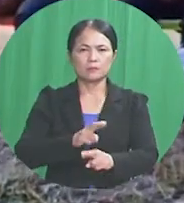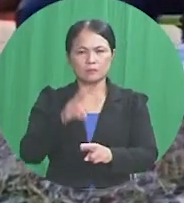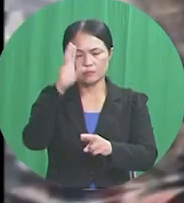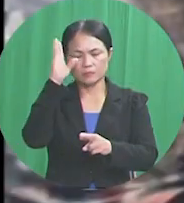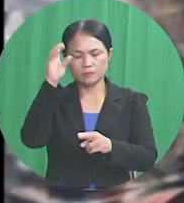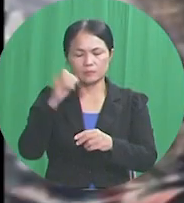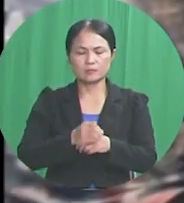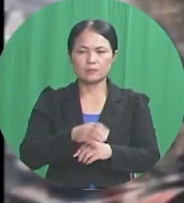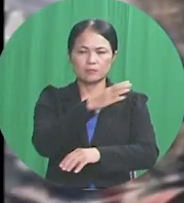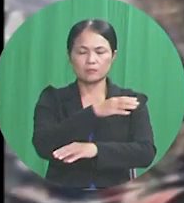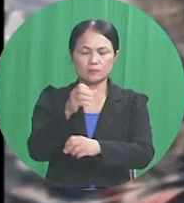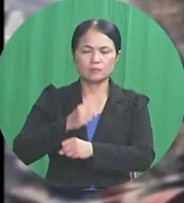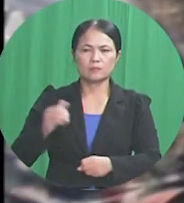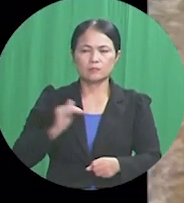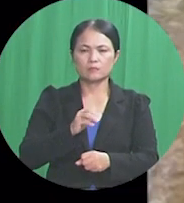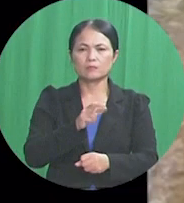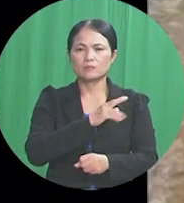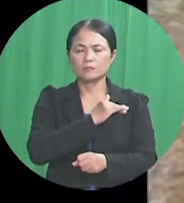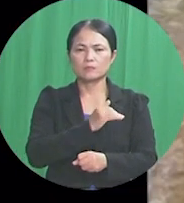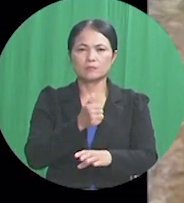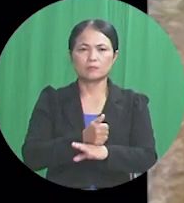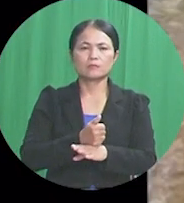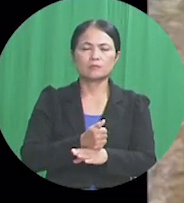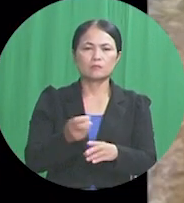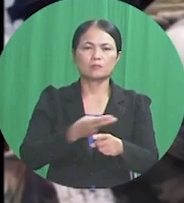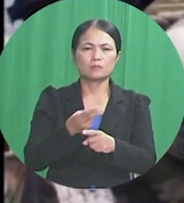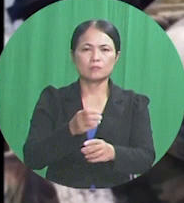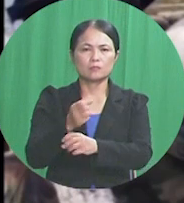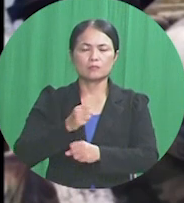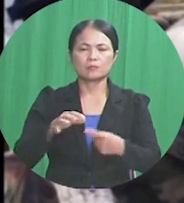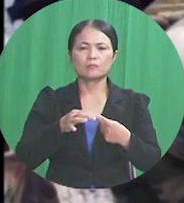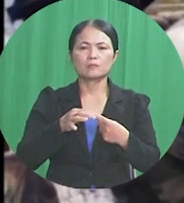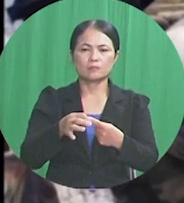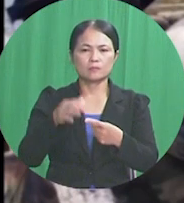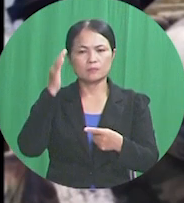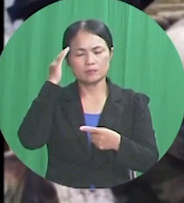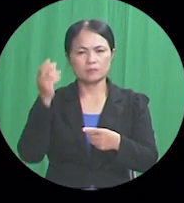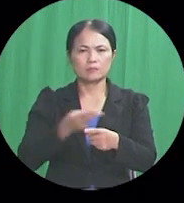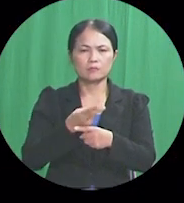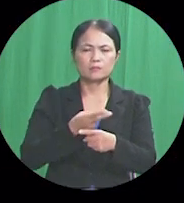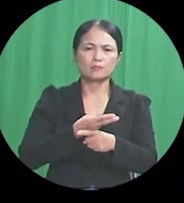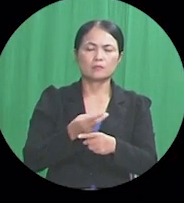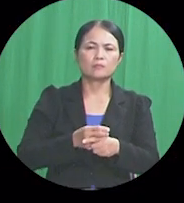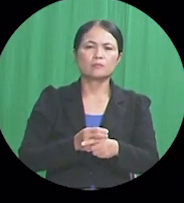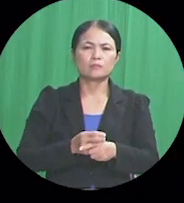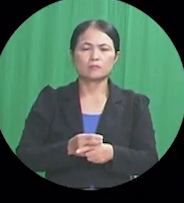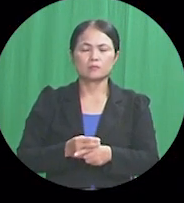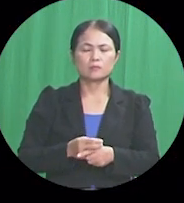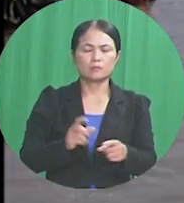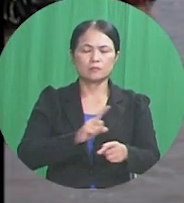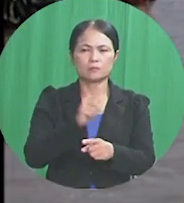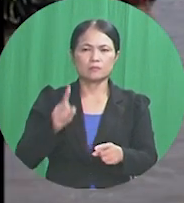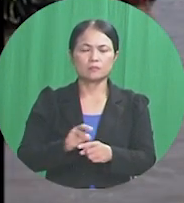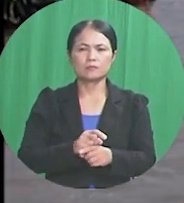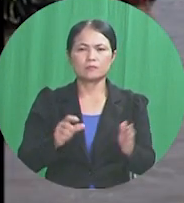โลกแร่สนัยไอซ็อกนูซานนิยุสลาเบิร์กเบิร์นตัวปีเซบานไอดังท่าแวะเบิร์กเบิร์นกำมังโดจำนวนที่ดำมือนี่เมียน